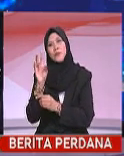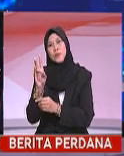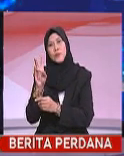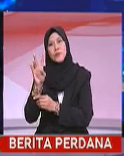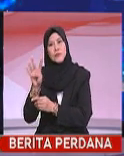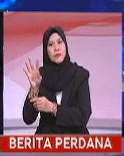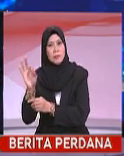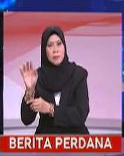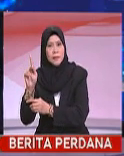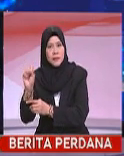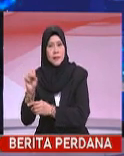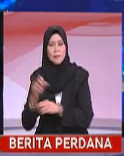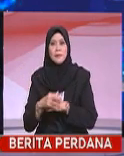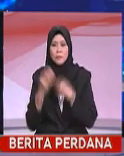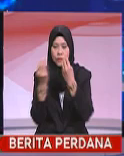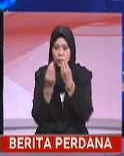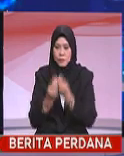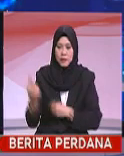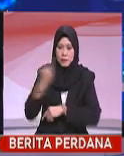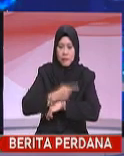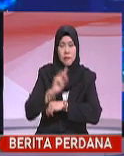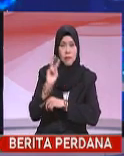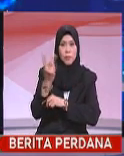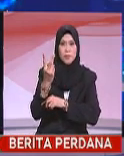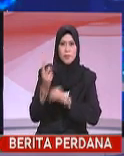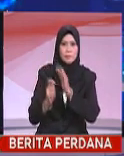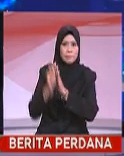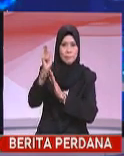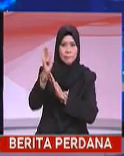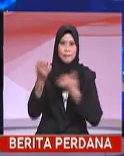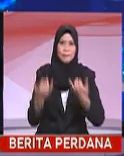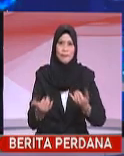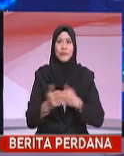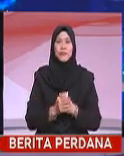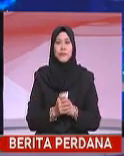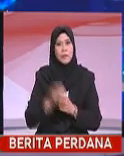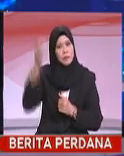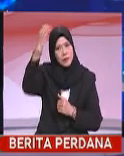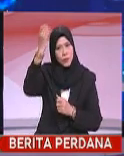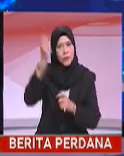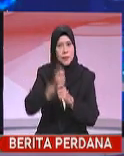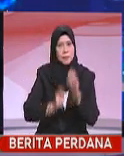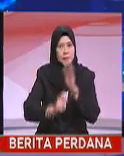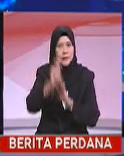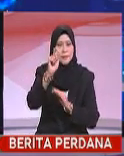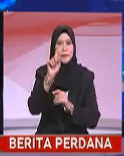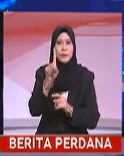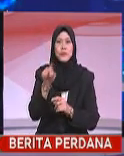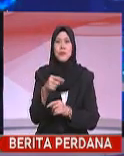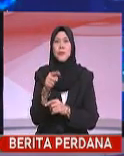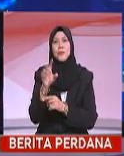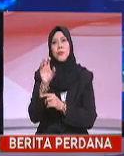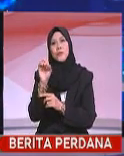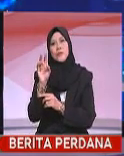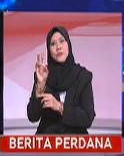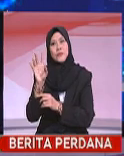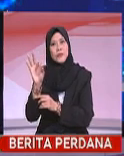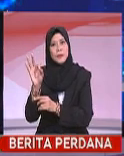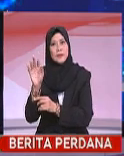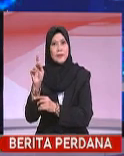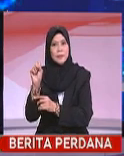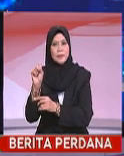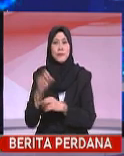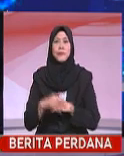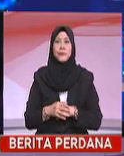169,379 kes, iaitu jumlah harian kedua tertinggi setakat ini. Selangor kekal tertinggi dengan 1,179 kes.